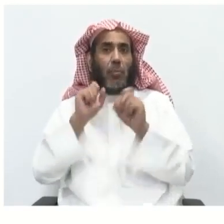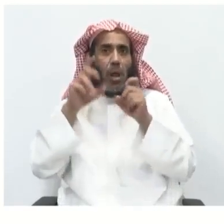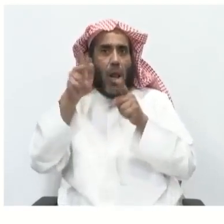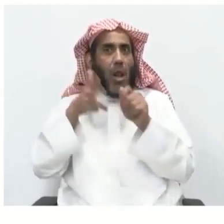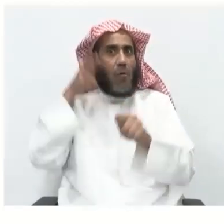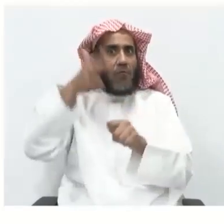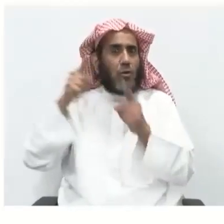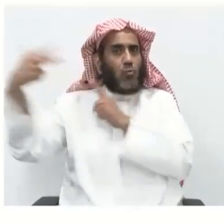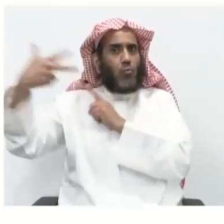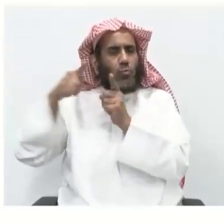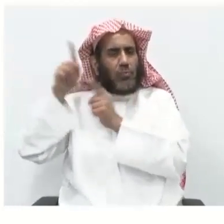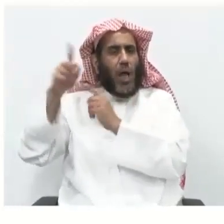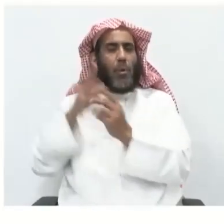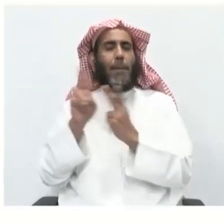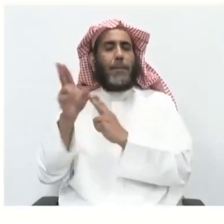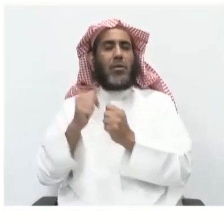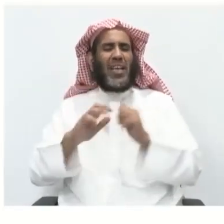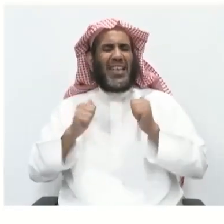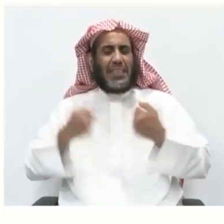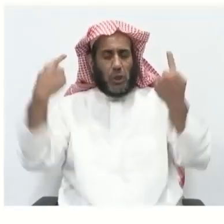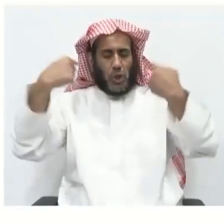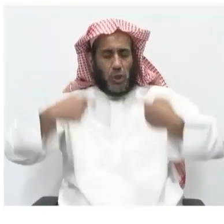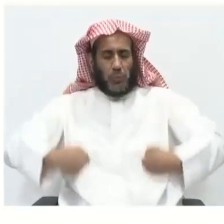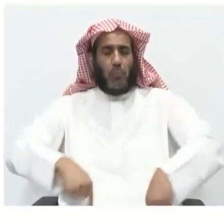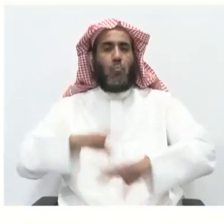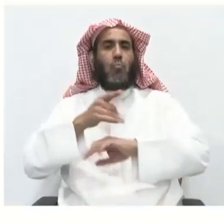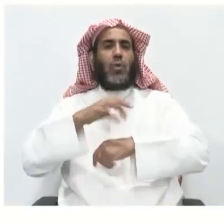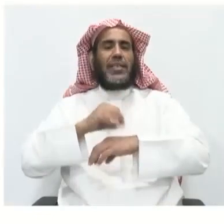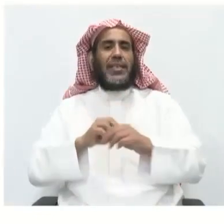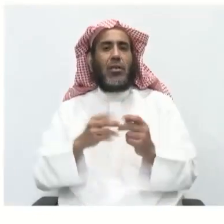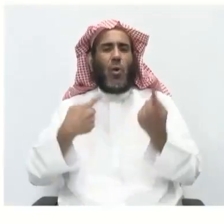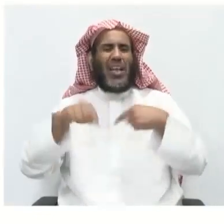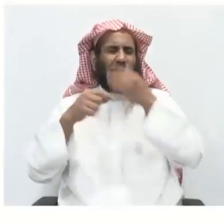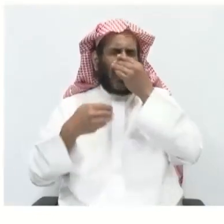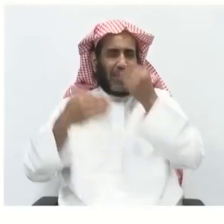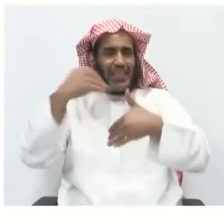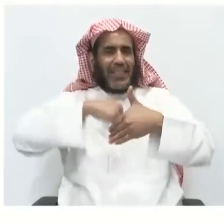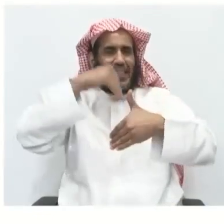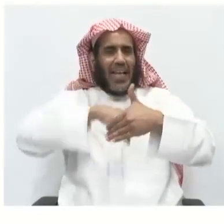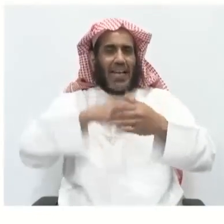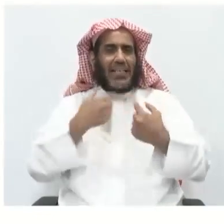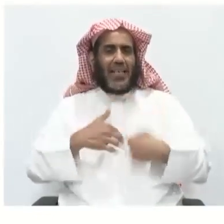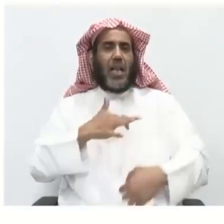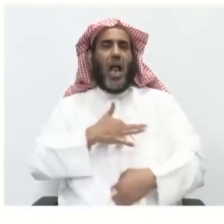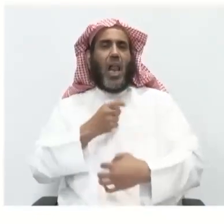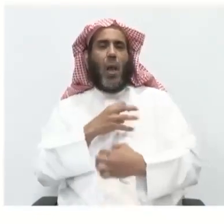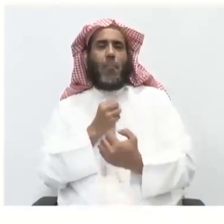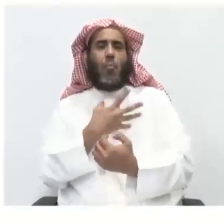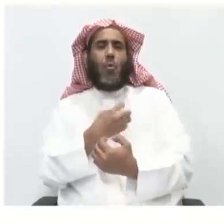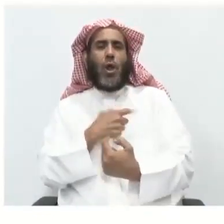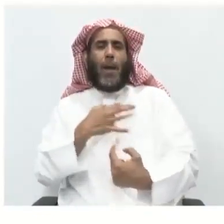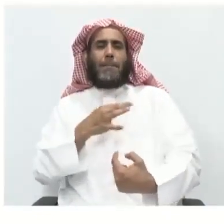وطالبات الاعزاء جسم الانسان والاجهزه الداخليه لجسم الانسان القلب هنا ينبض